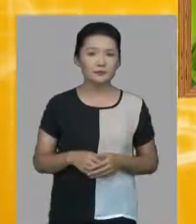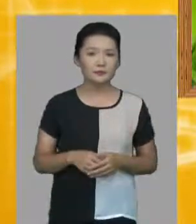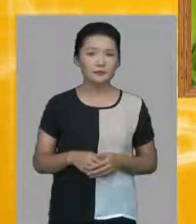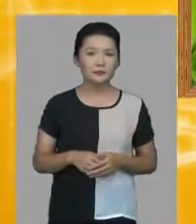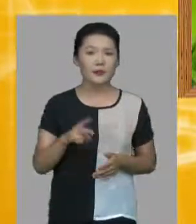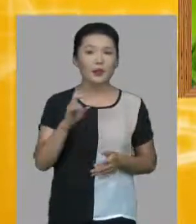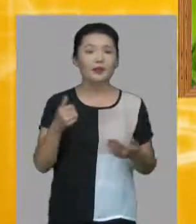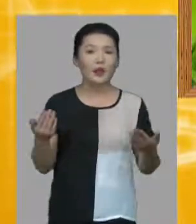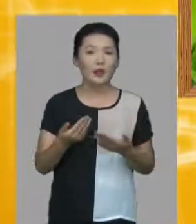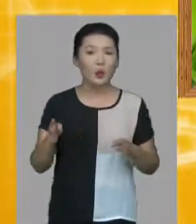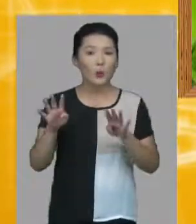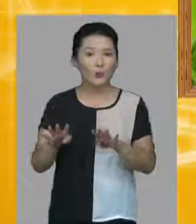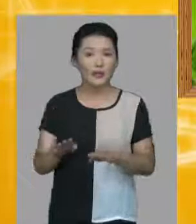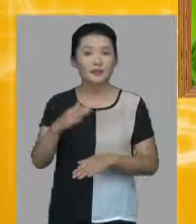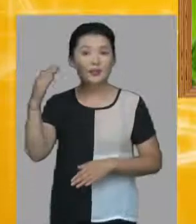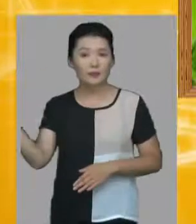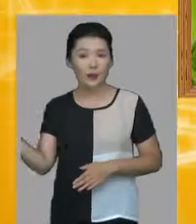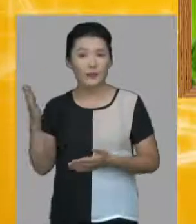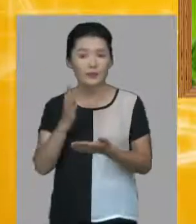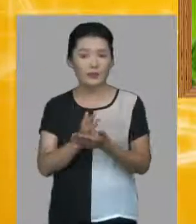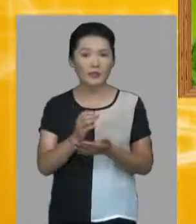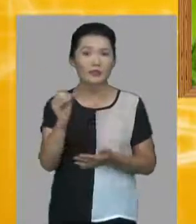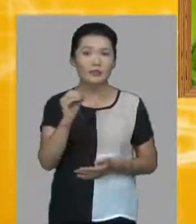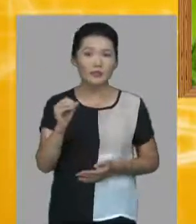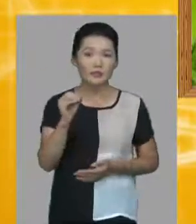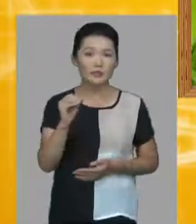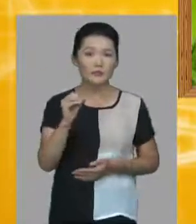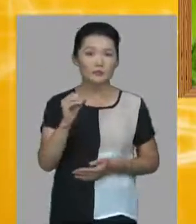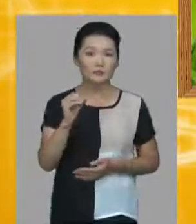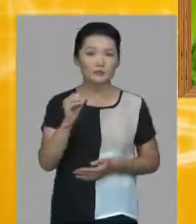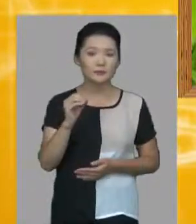На каком месте справа стоят единицы?